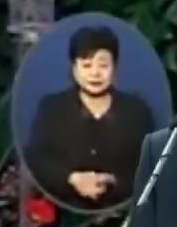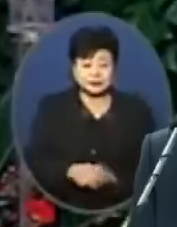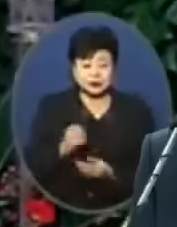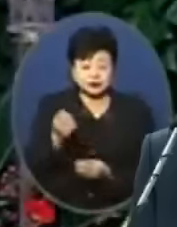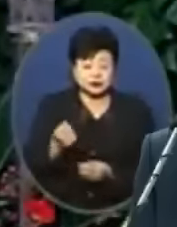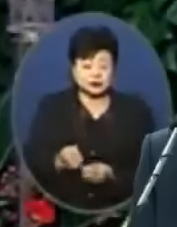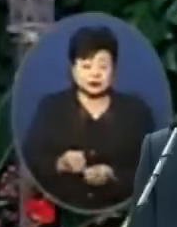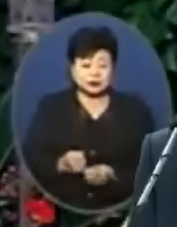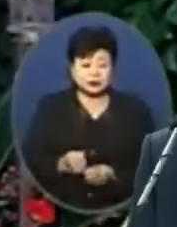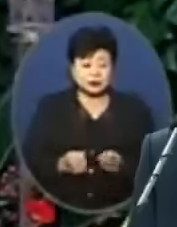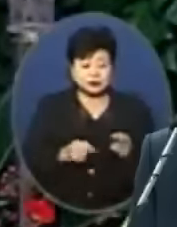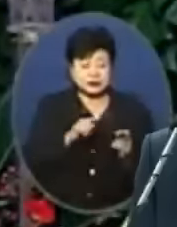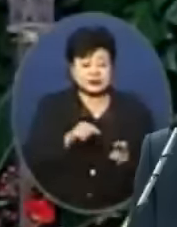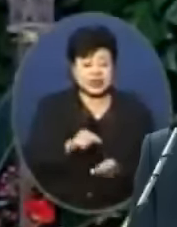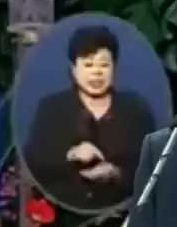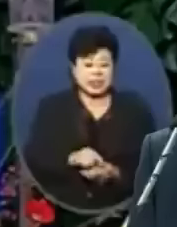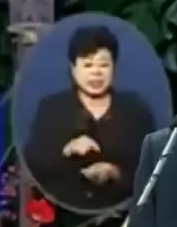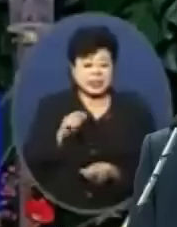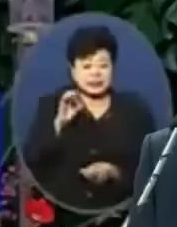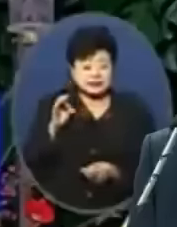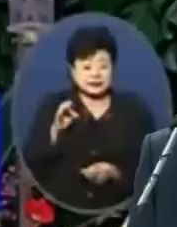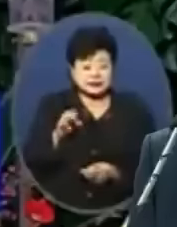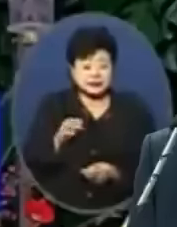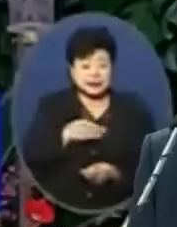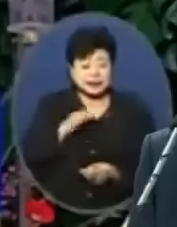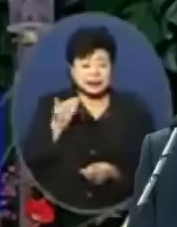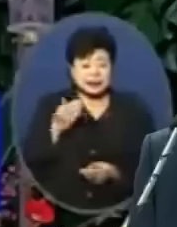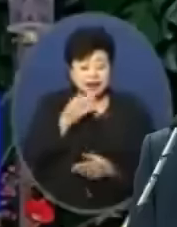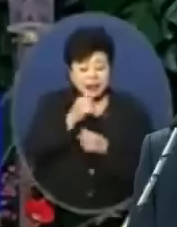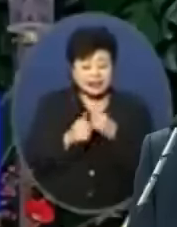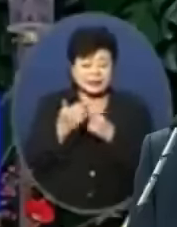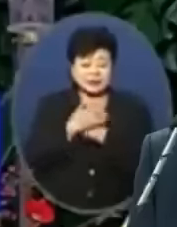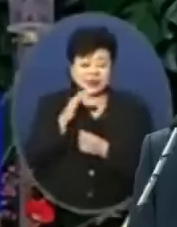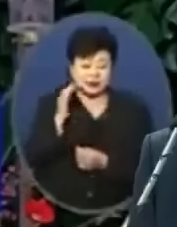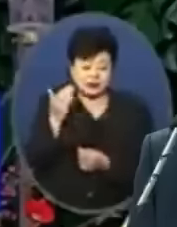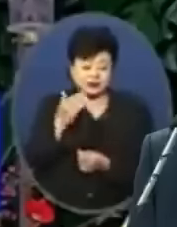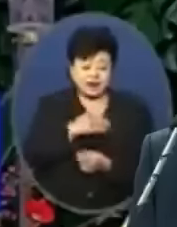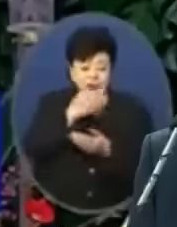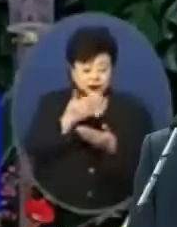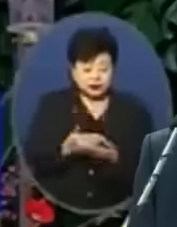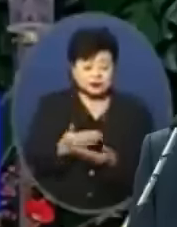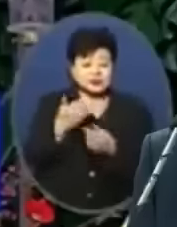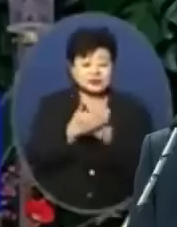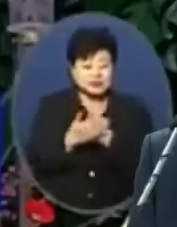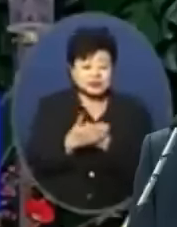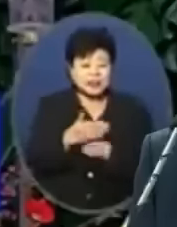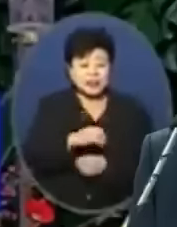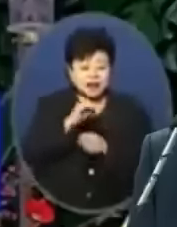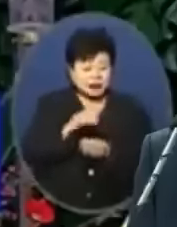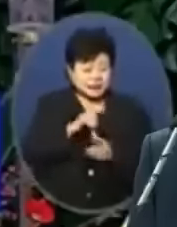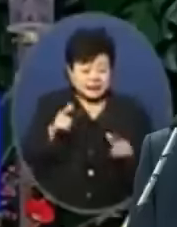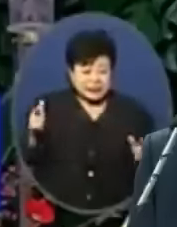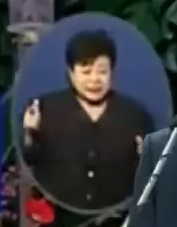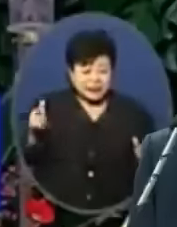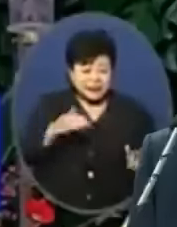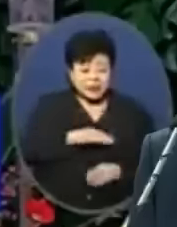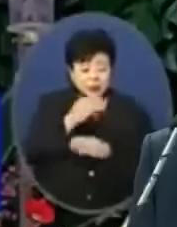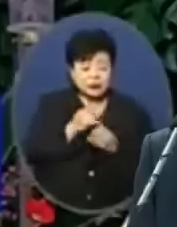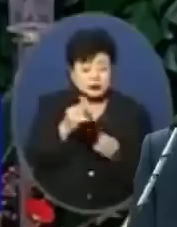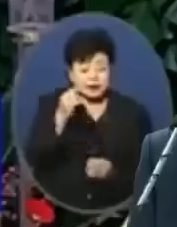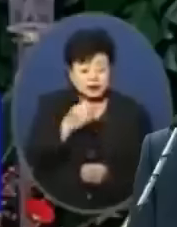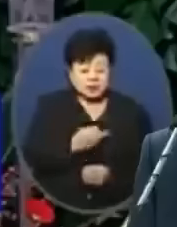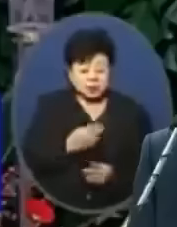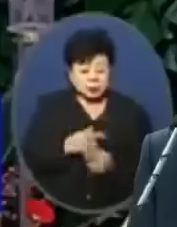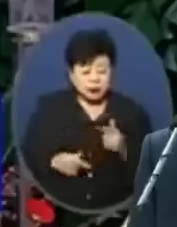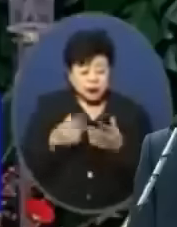고린도전서 15장 10절에 내가 나된 것은 하나님의 은혜로 된 것이라. 내게 주신 그 은혜가 헛되지 아니하여 내가 모든 사도보다 더